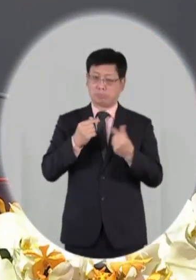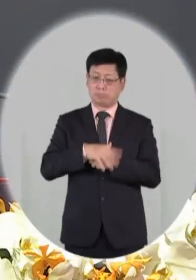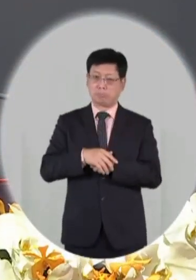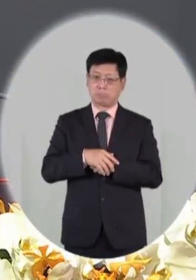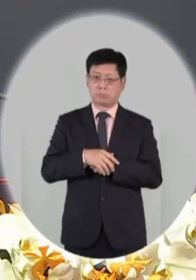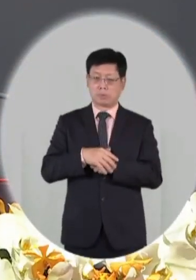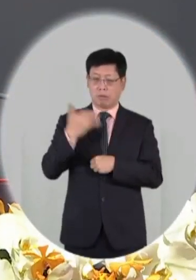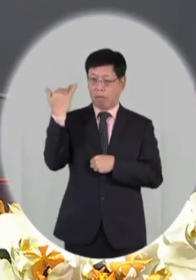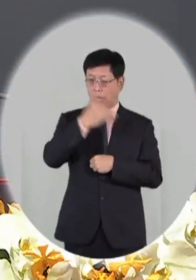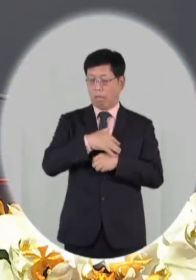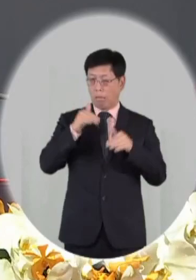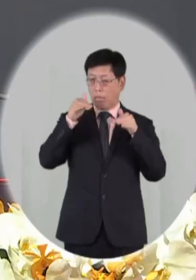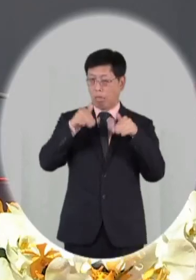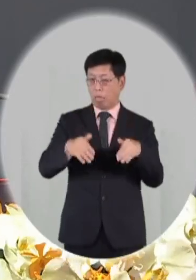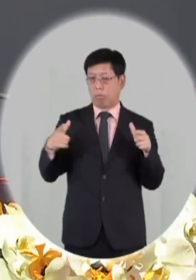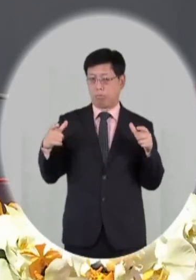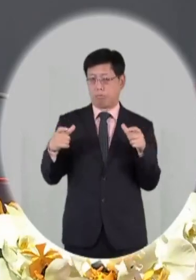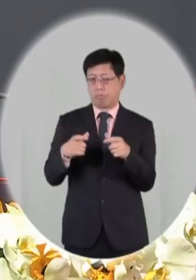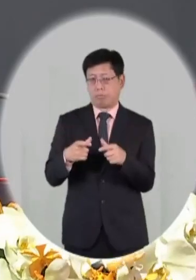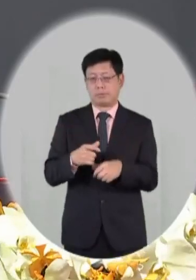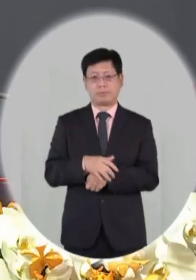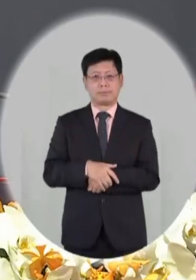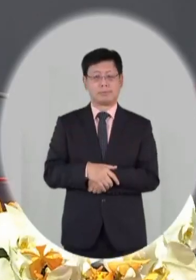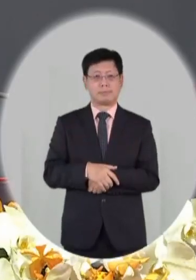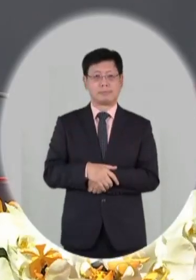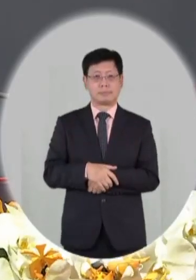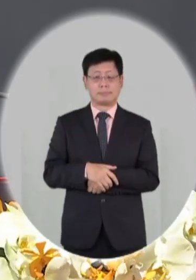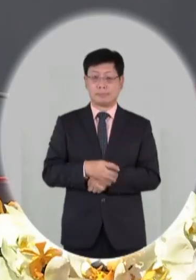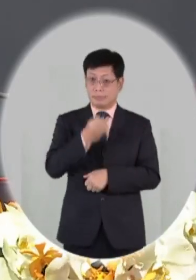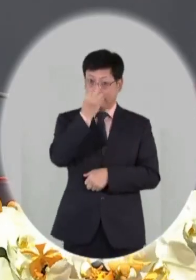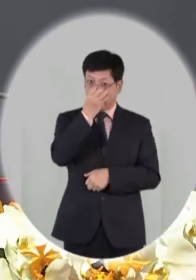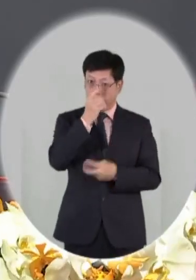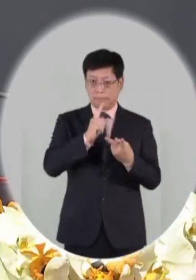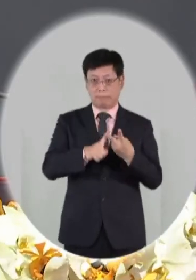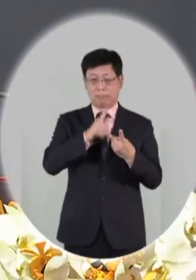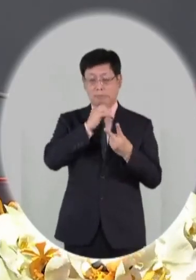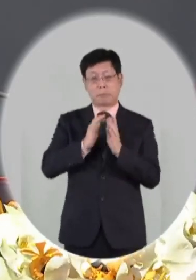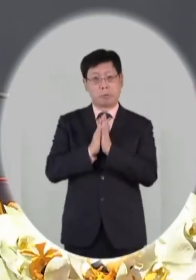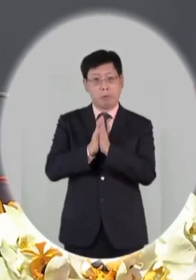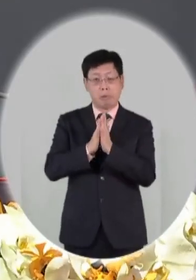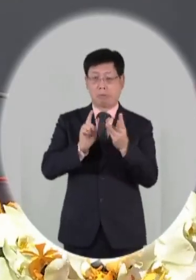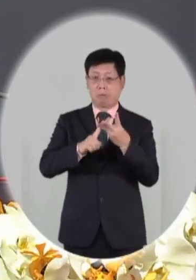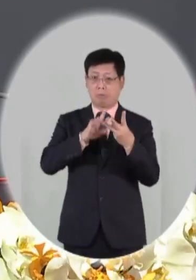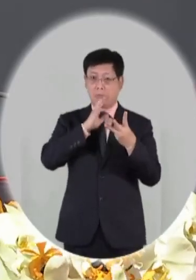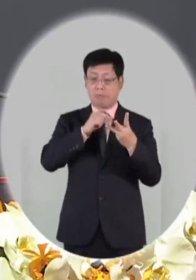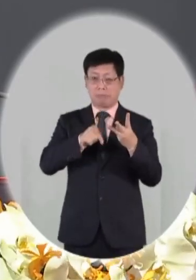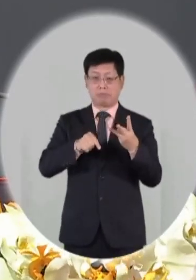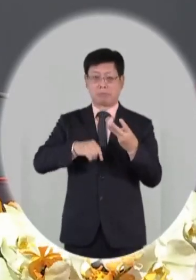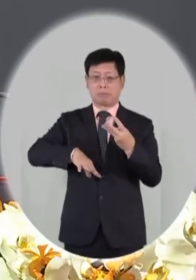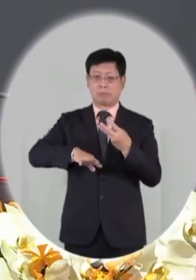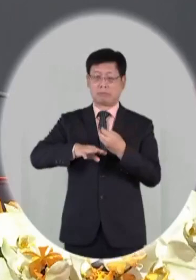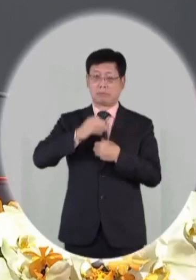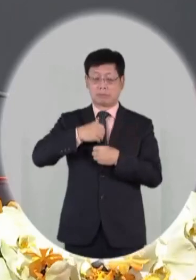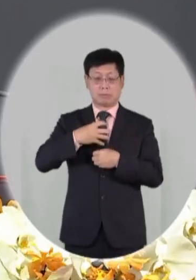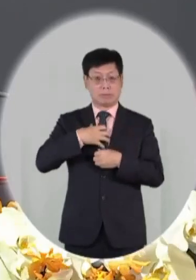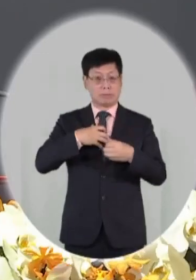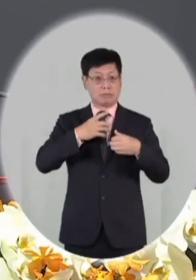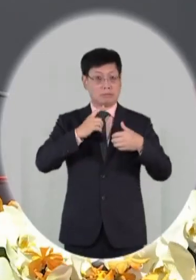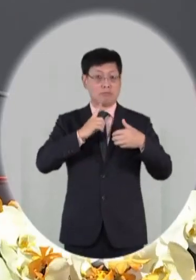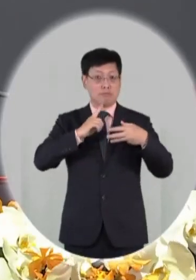出现萎缩的现象，香港、缅甸、阿富汗等地